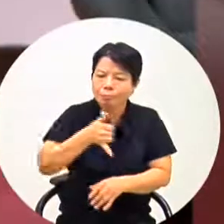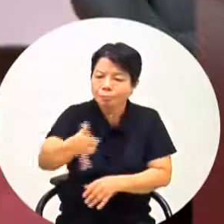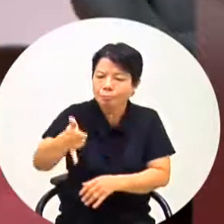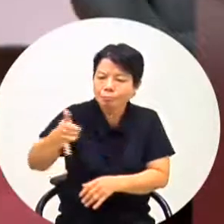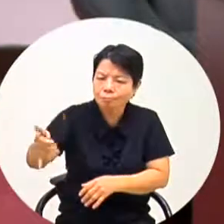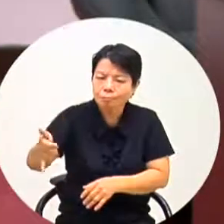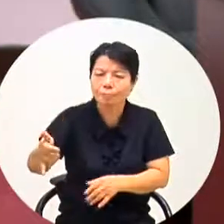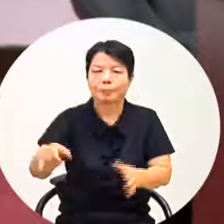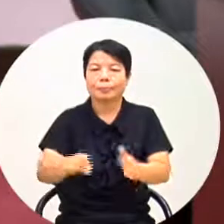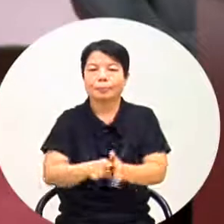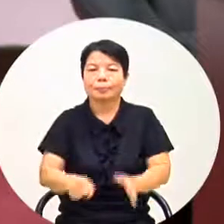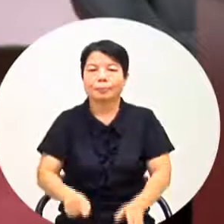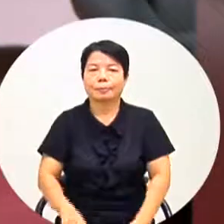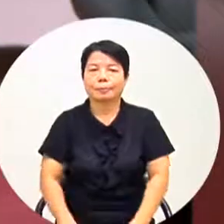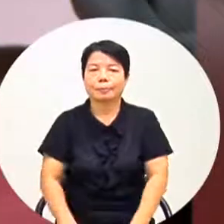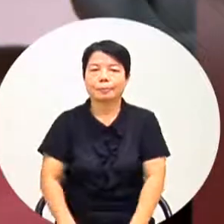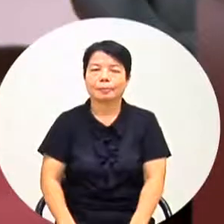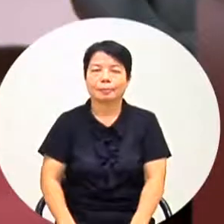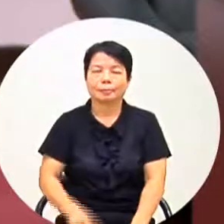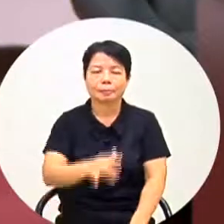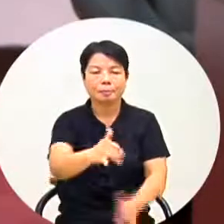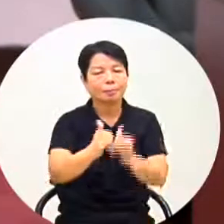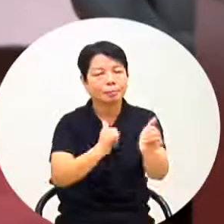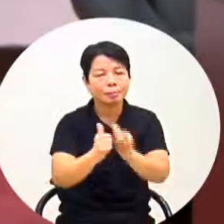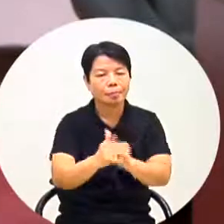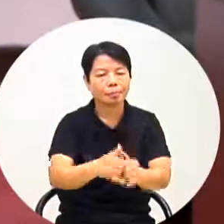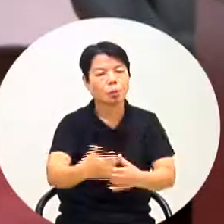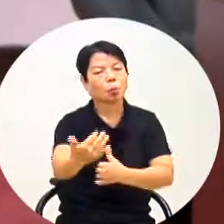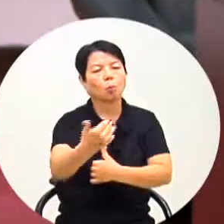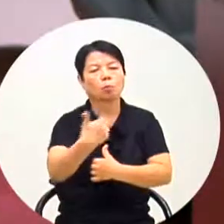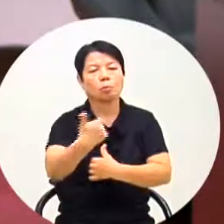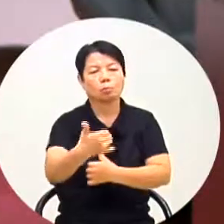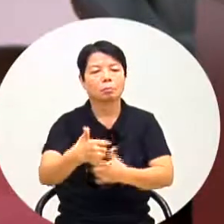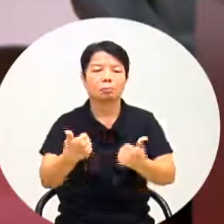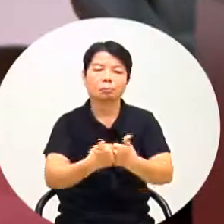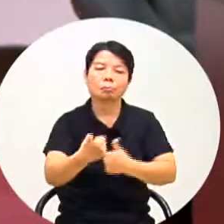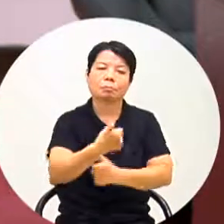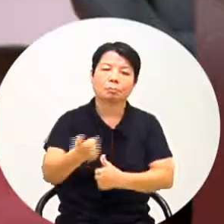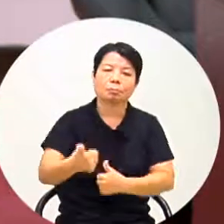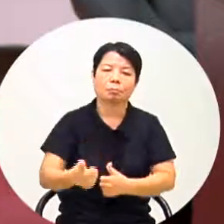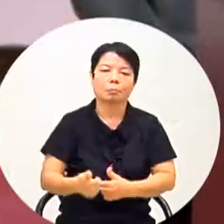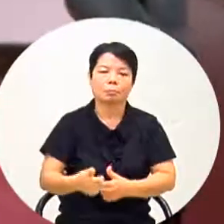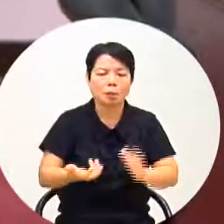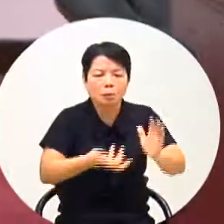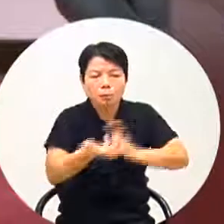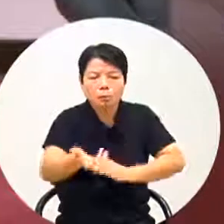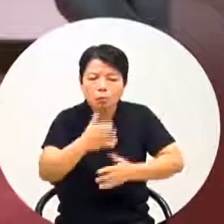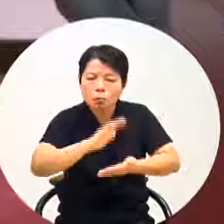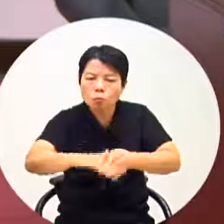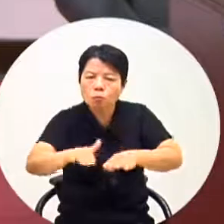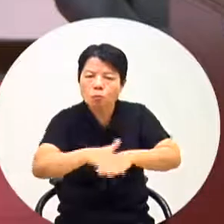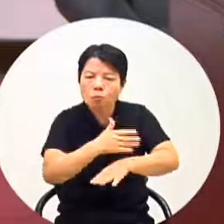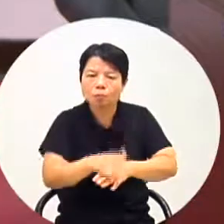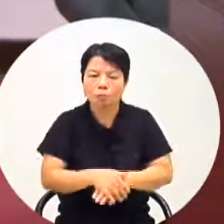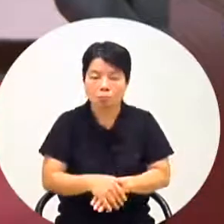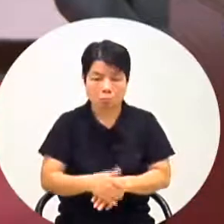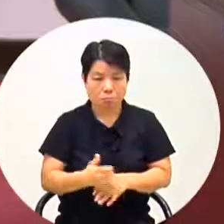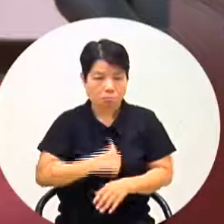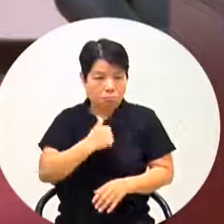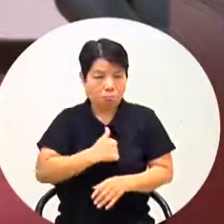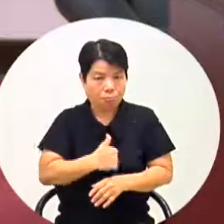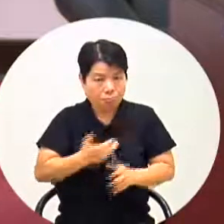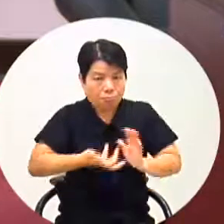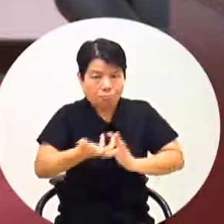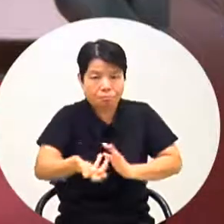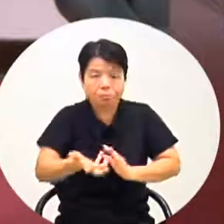位，就是百姓第一句话拢问议员，是会迁村未哈？敢有可能会迁村？